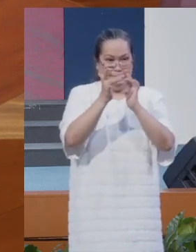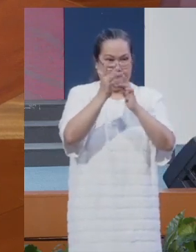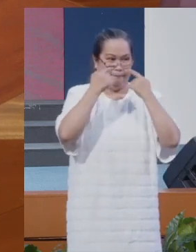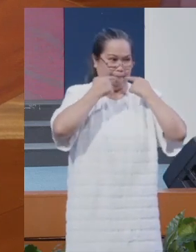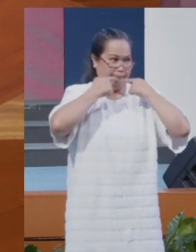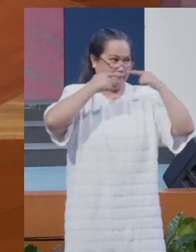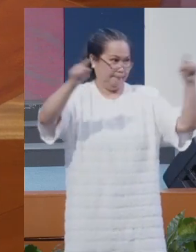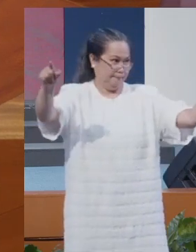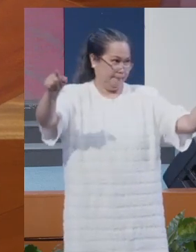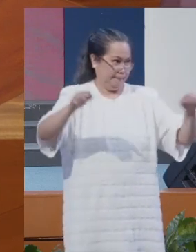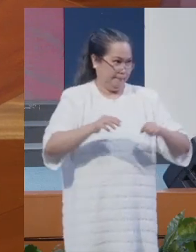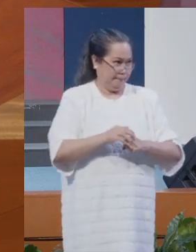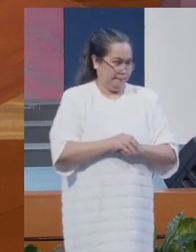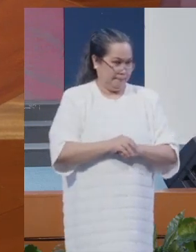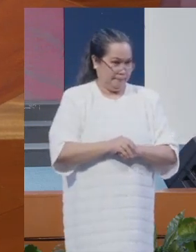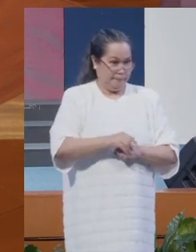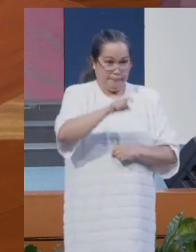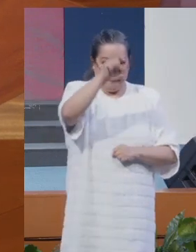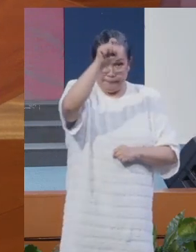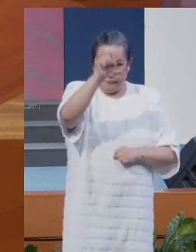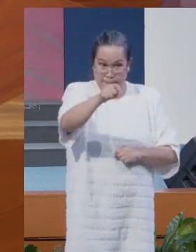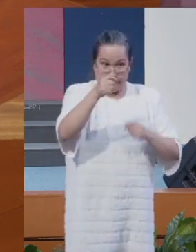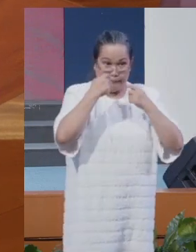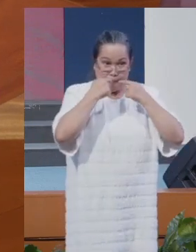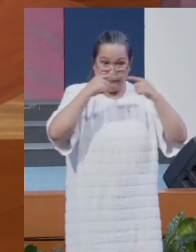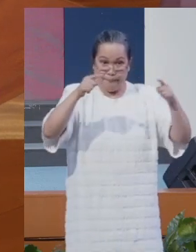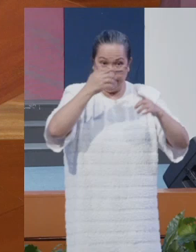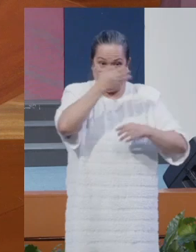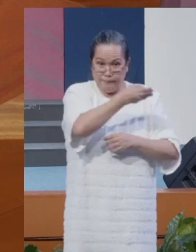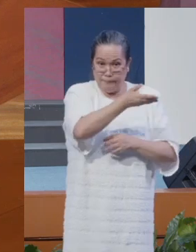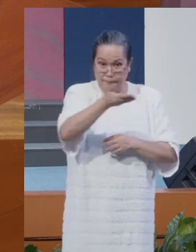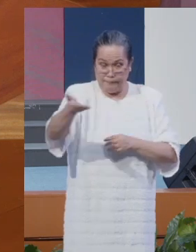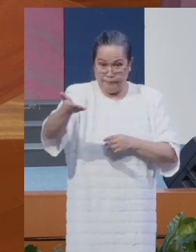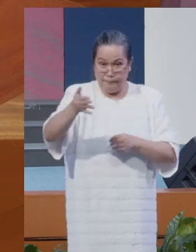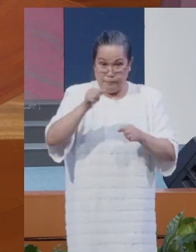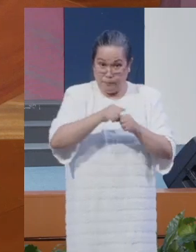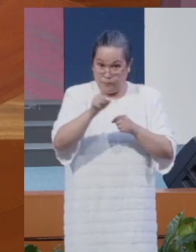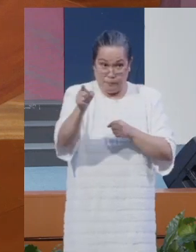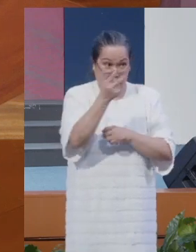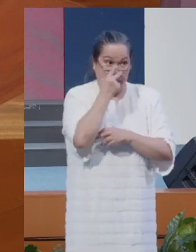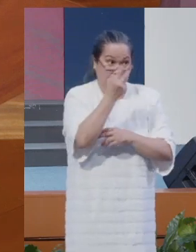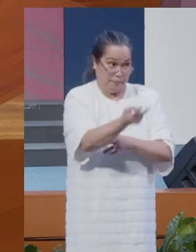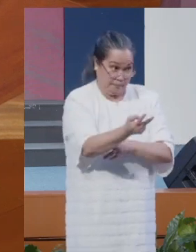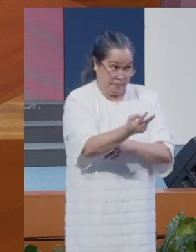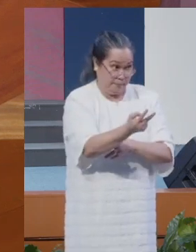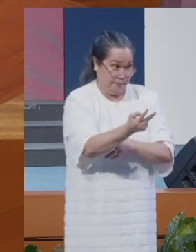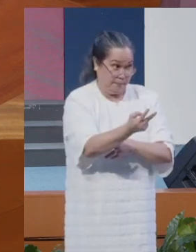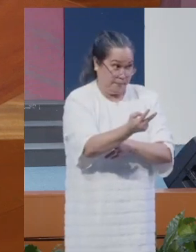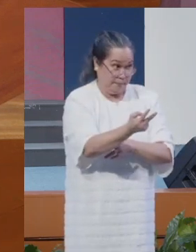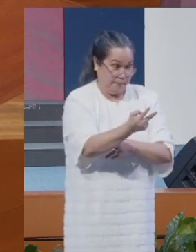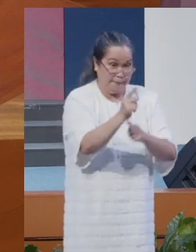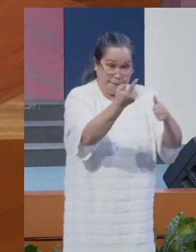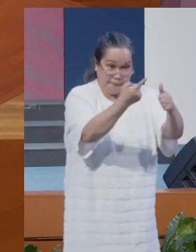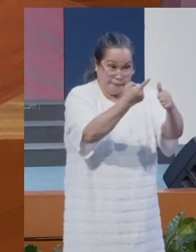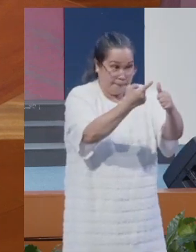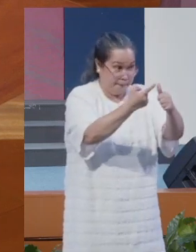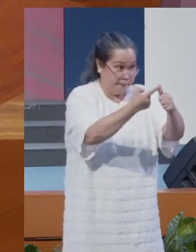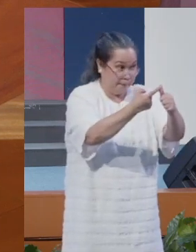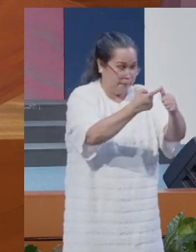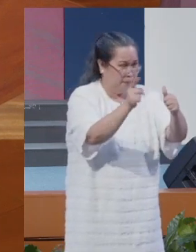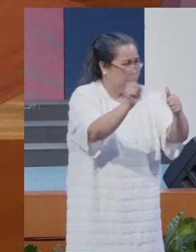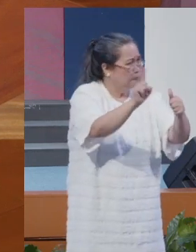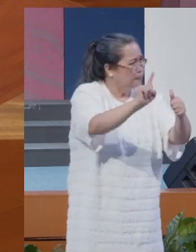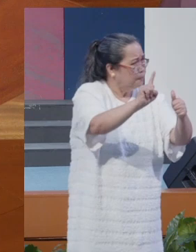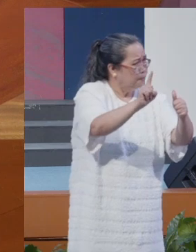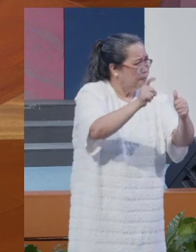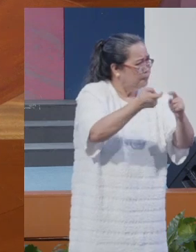inihain at ipinahayag sa atin. So makikita dito, una sa lahat, yung pinanggalingan